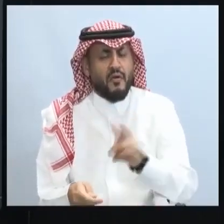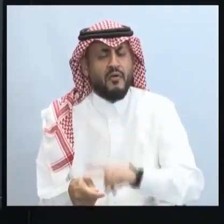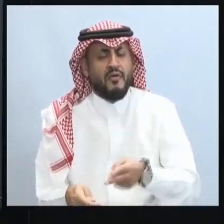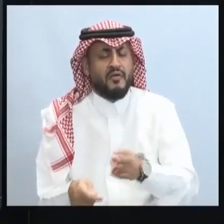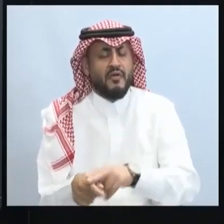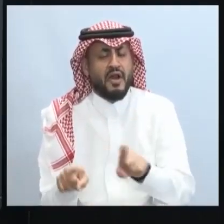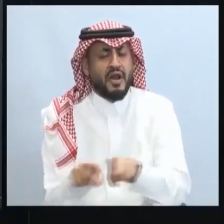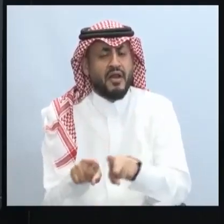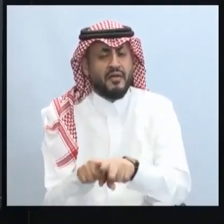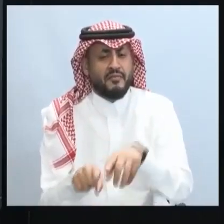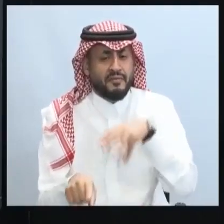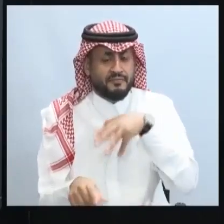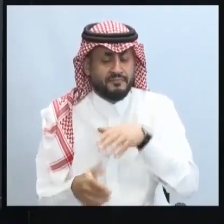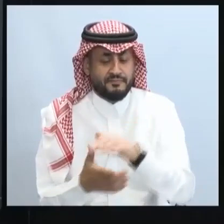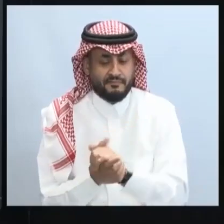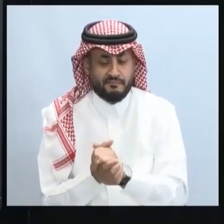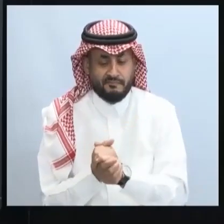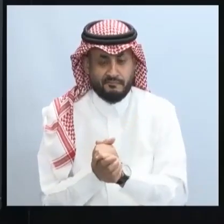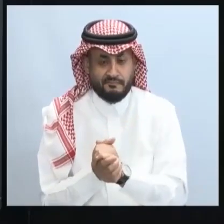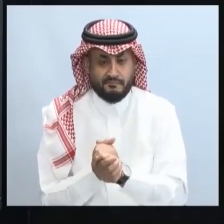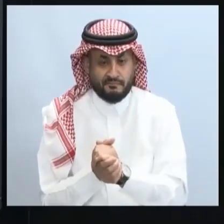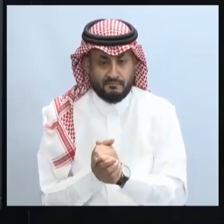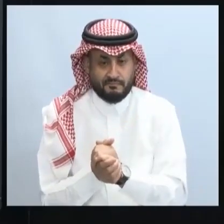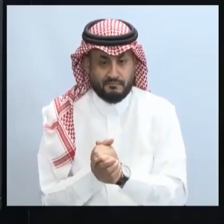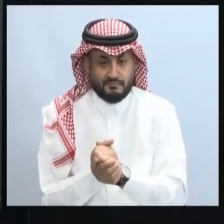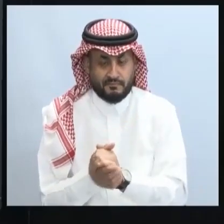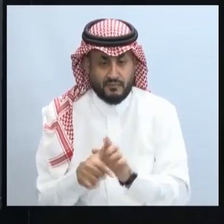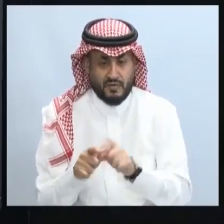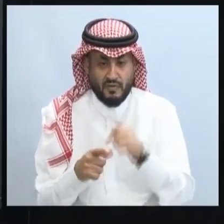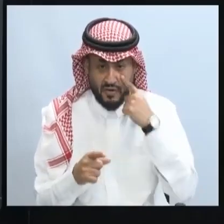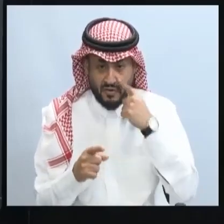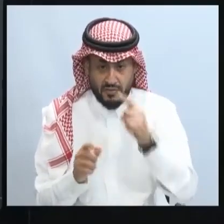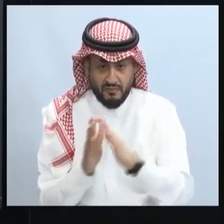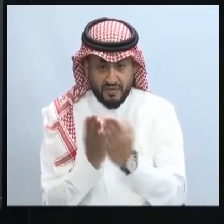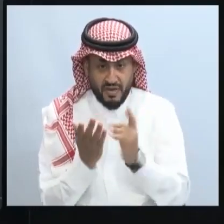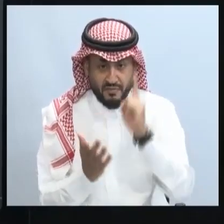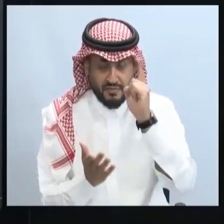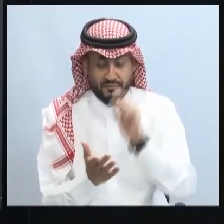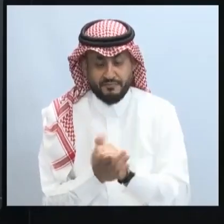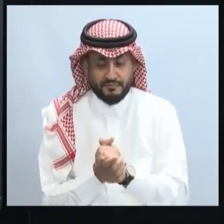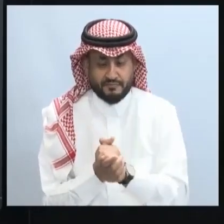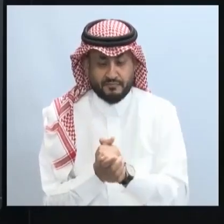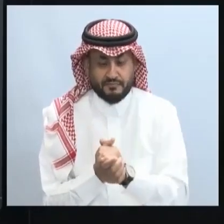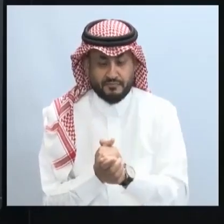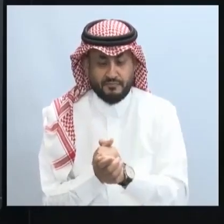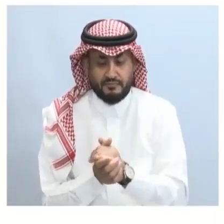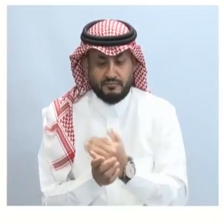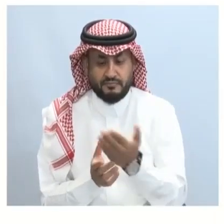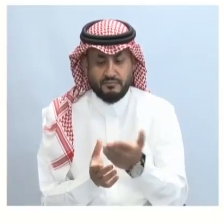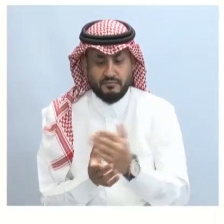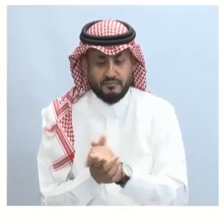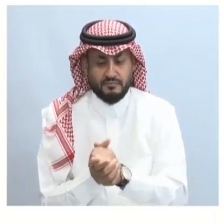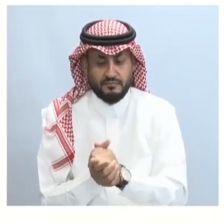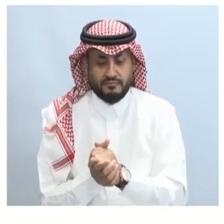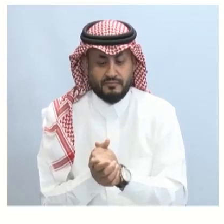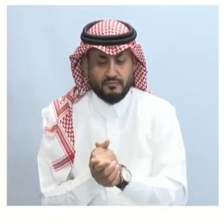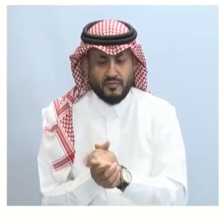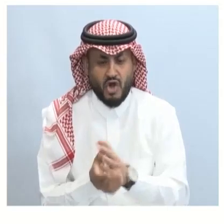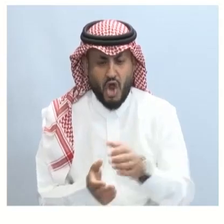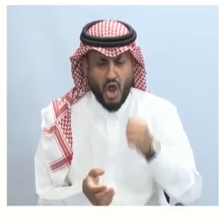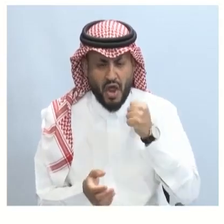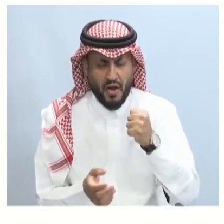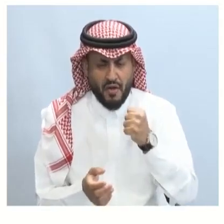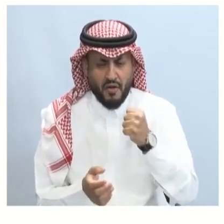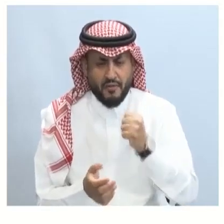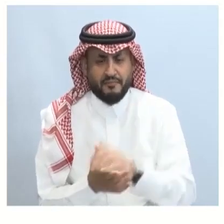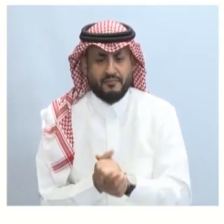صلى الله عليه وسلم الذي كان يقف عند كتاب الله وكان رضي الله عنه قويا